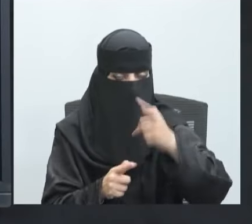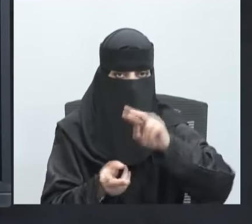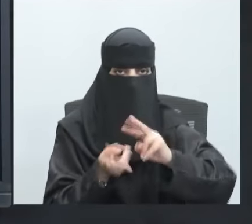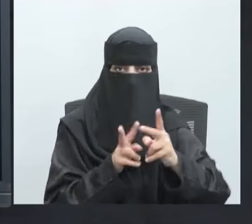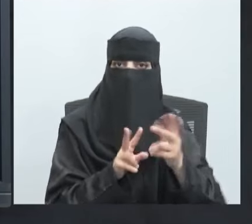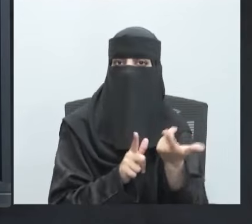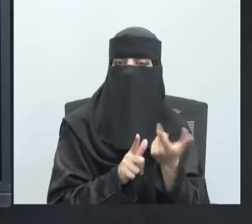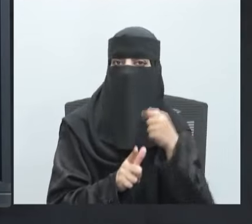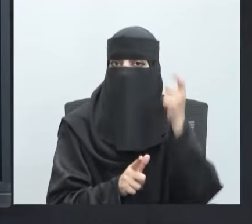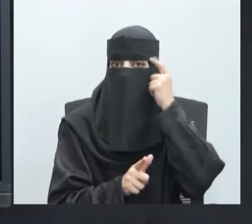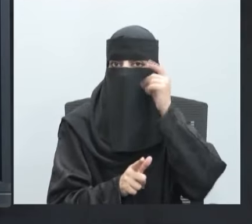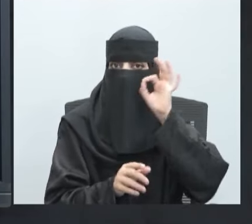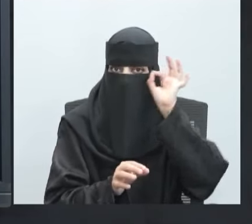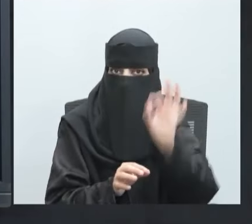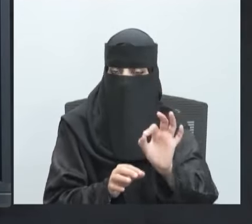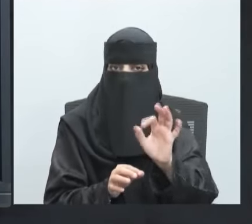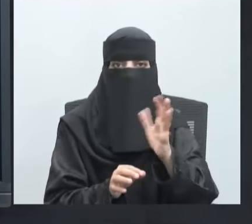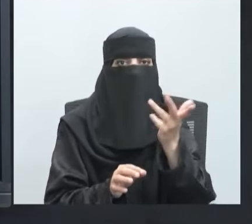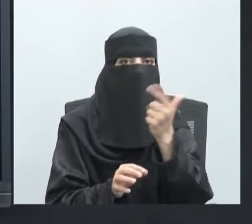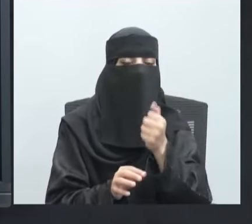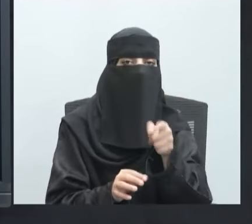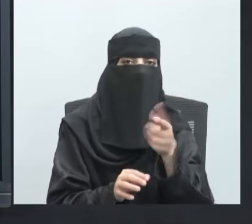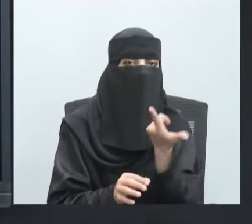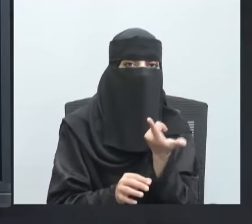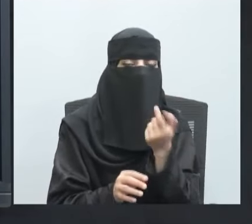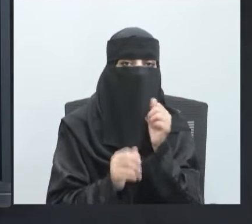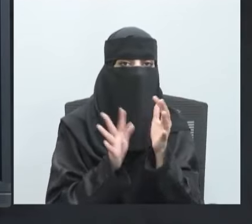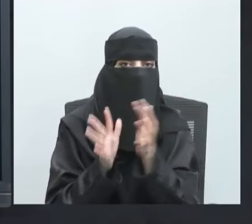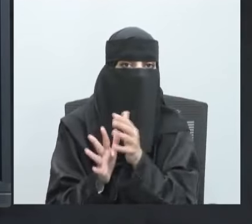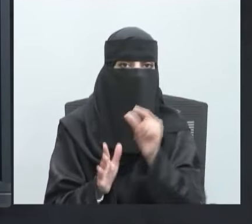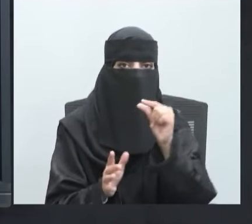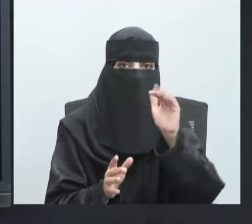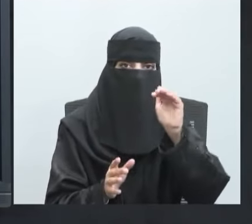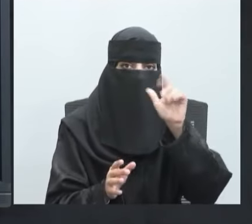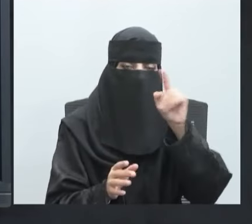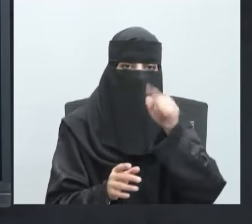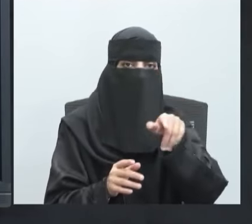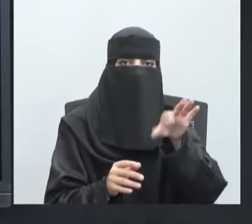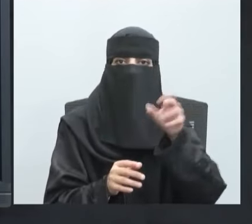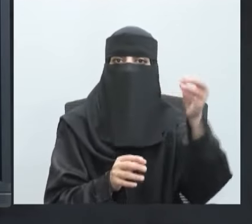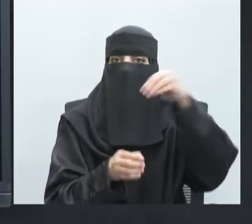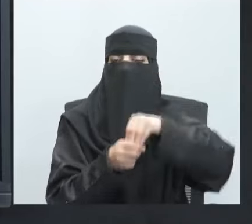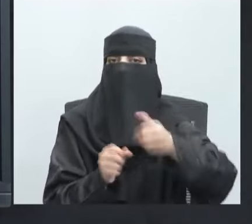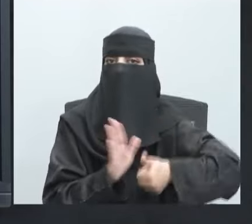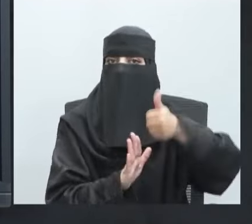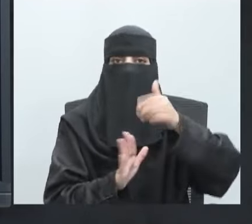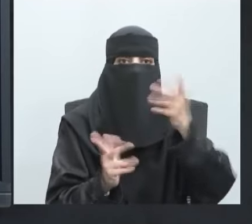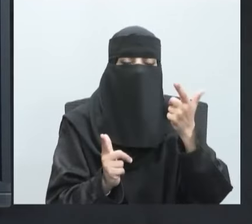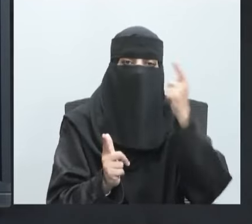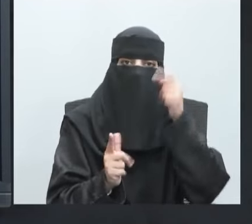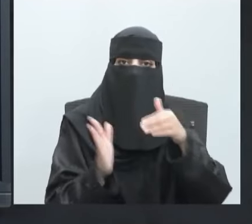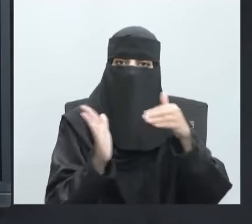متغير وتعرف بالتحديد كم يبلغ هذا الدخل وما هو مصدر هذا الدخل حتى